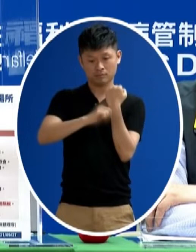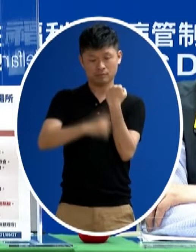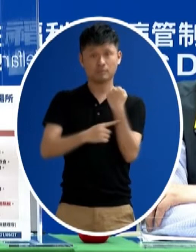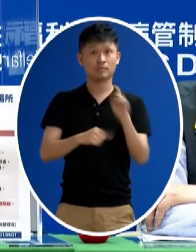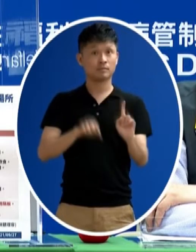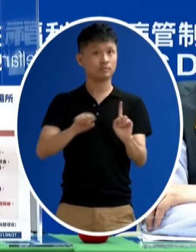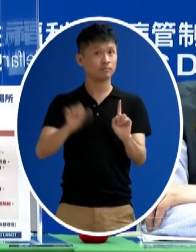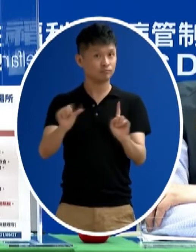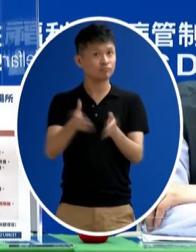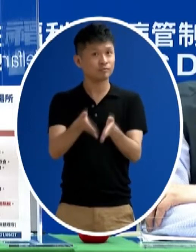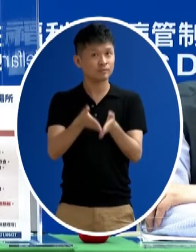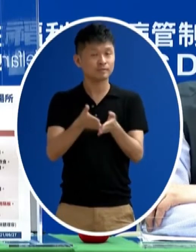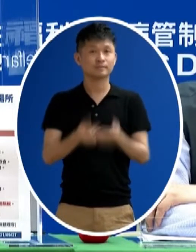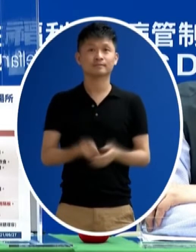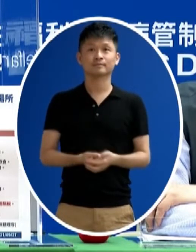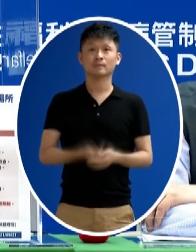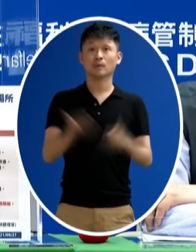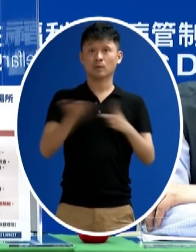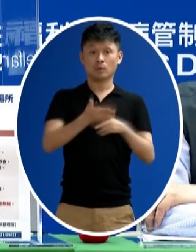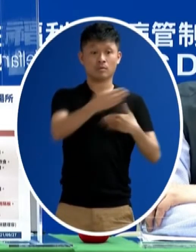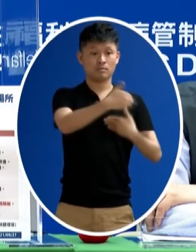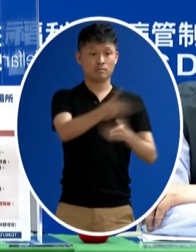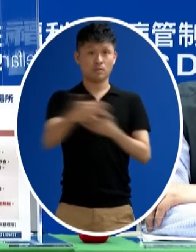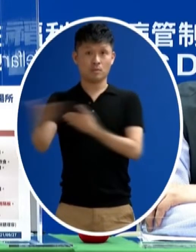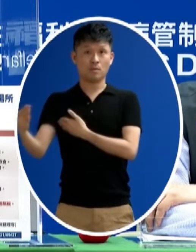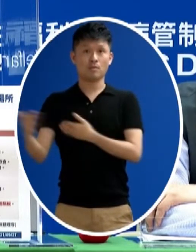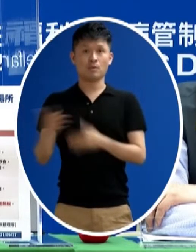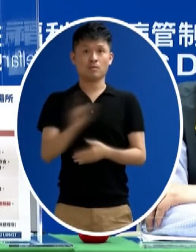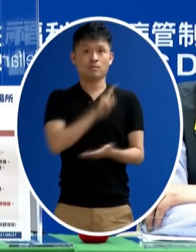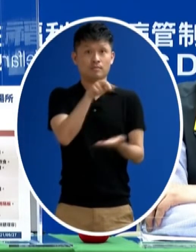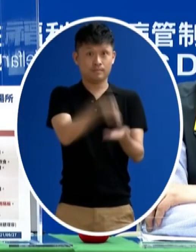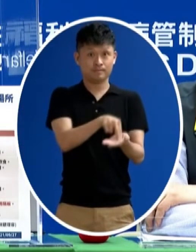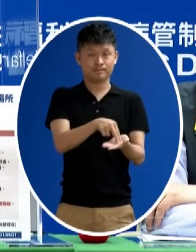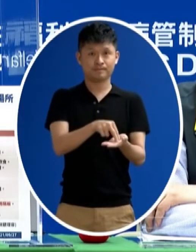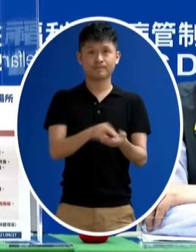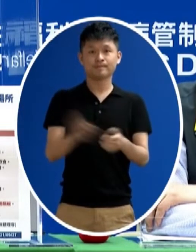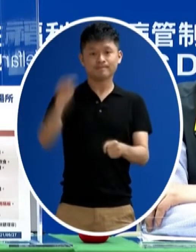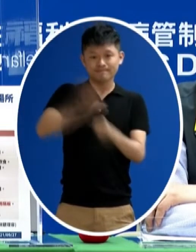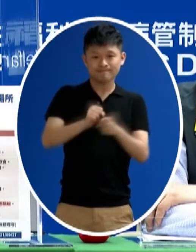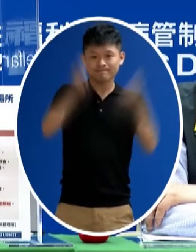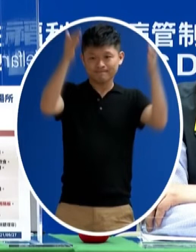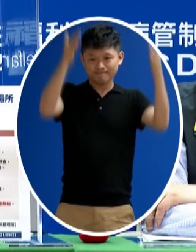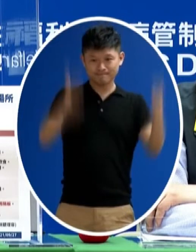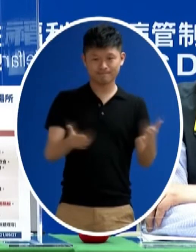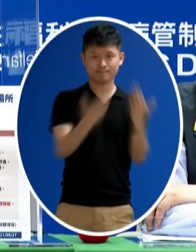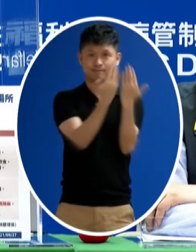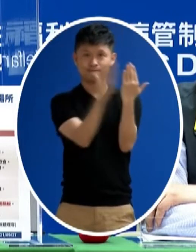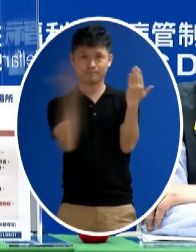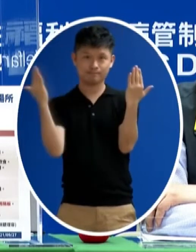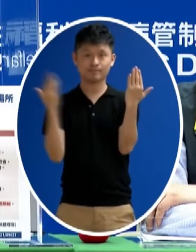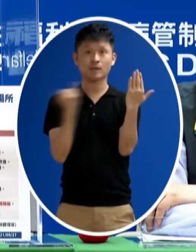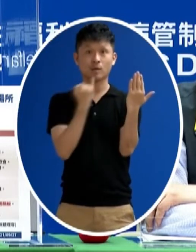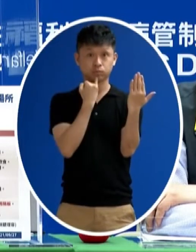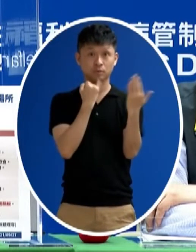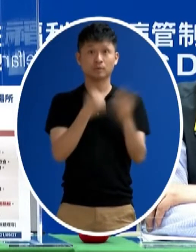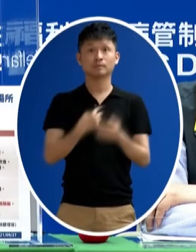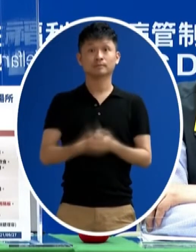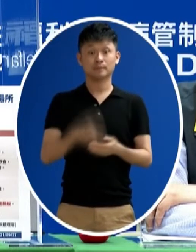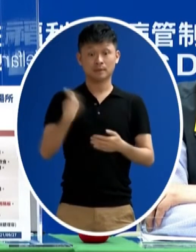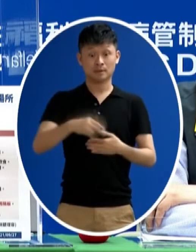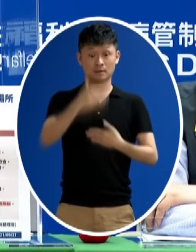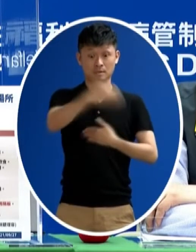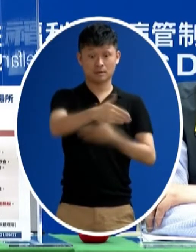1.5 公尺以上的间距，或者独立的包厢屏风或隔板，那同桌者是要使用隔